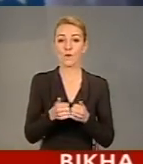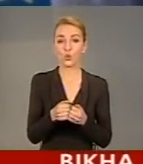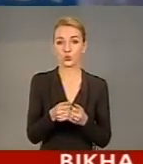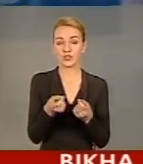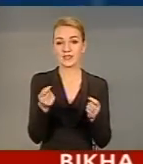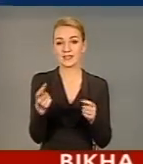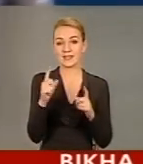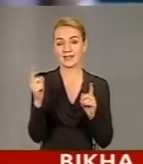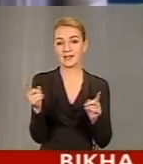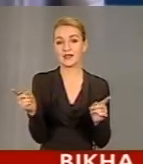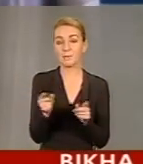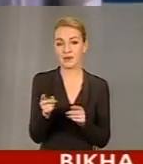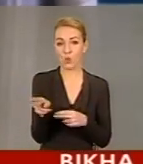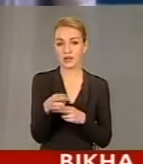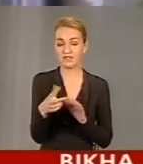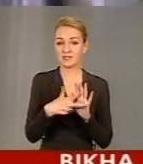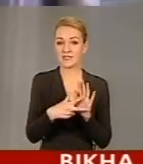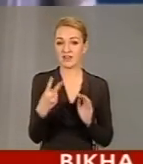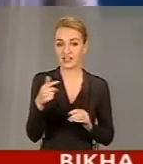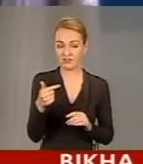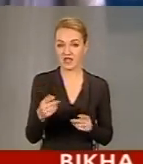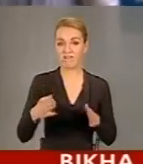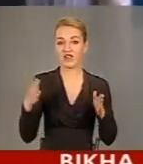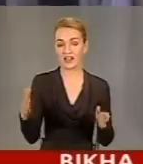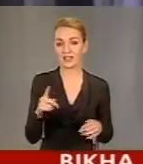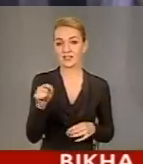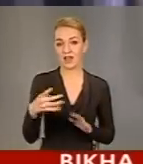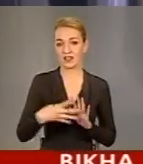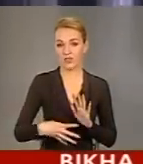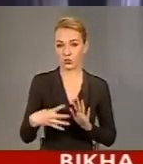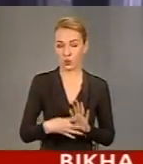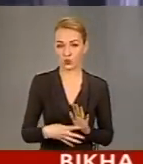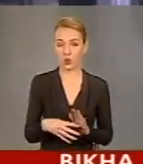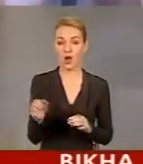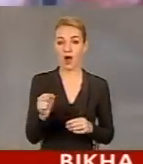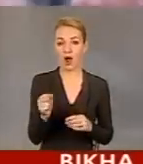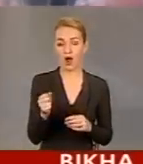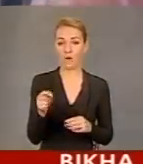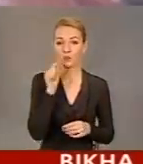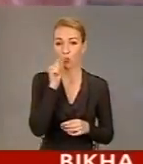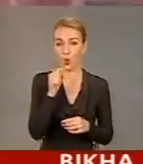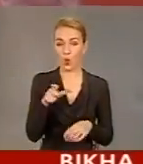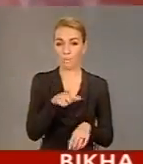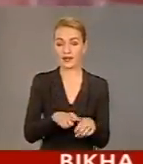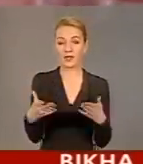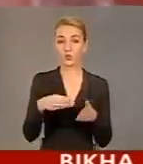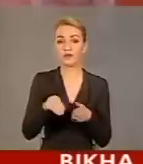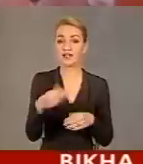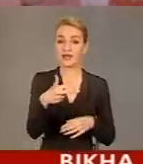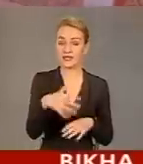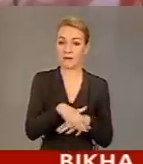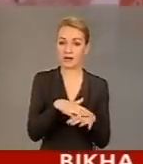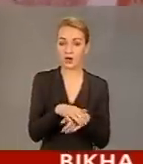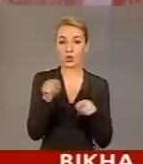дрібним оселецем за 82 гривні, великий – майже за 90. А гумілки, які Денис купив за 30 на базарі,